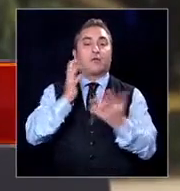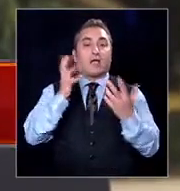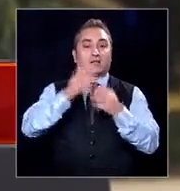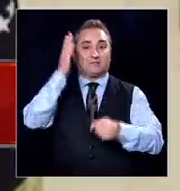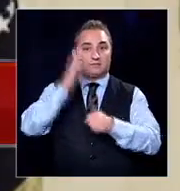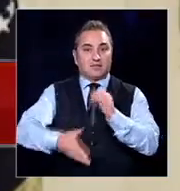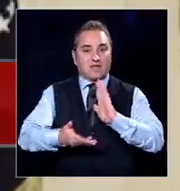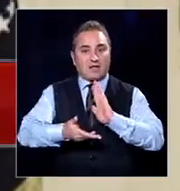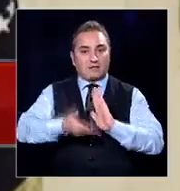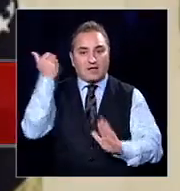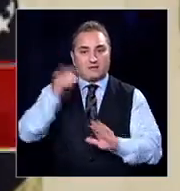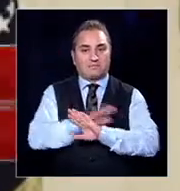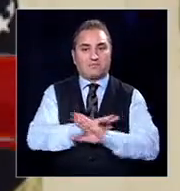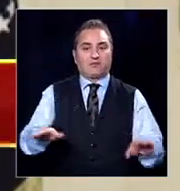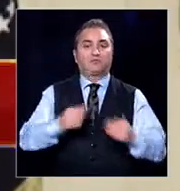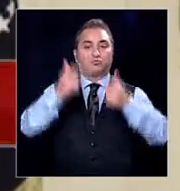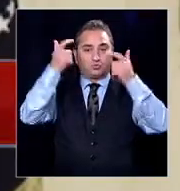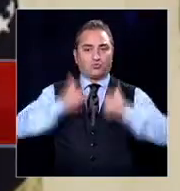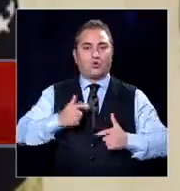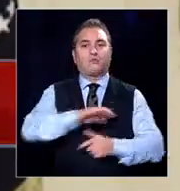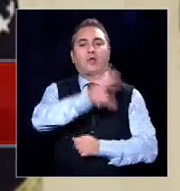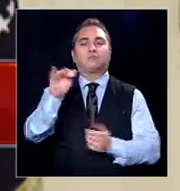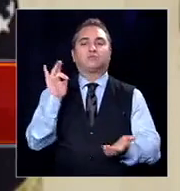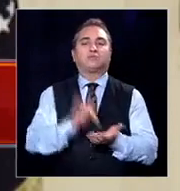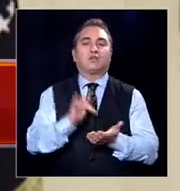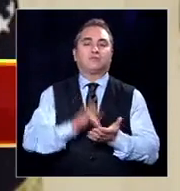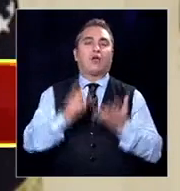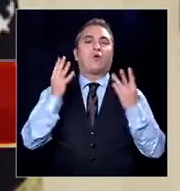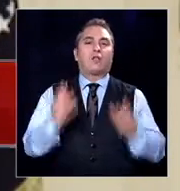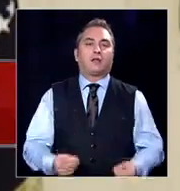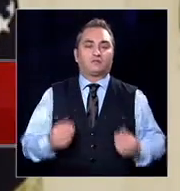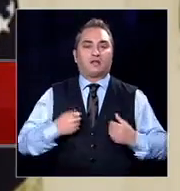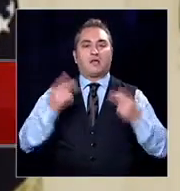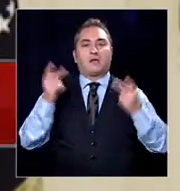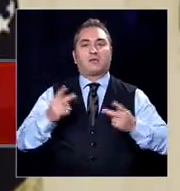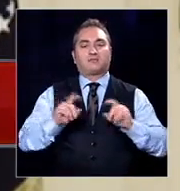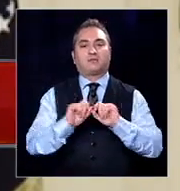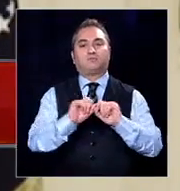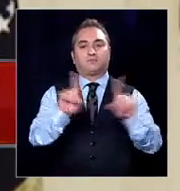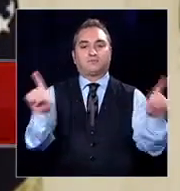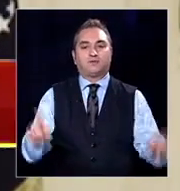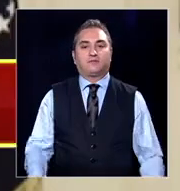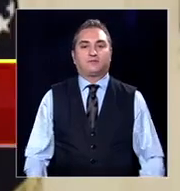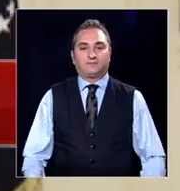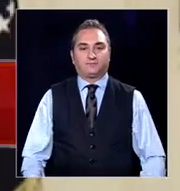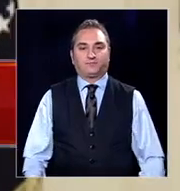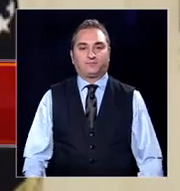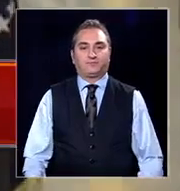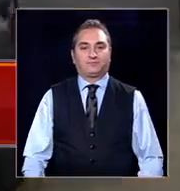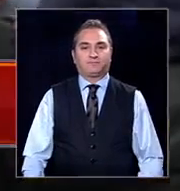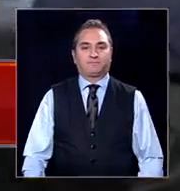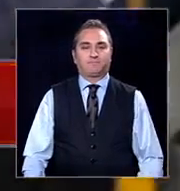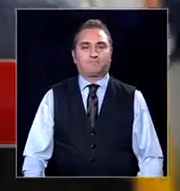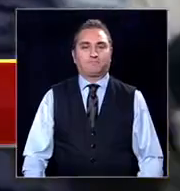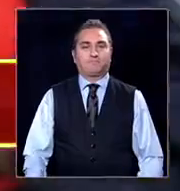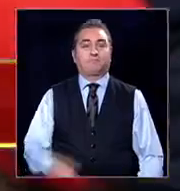sosyal medyadan sorumlular cezasını bulacak mesajı yolladı. Müthiş bir yolculuk daha yeni başlıyor.